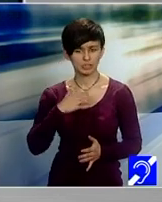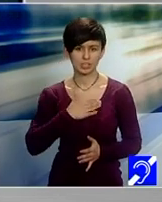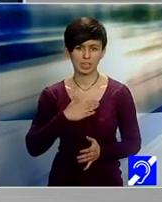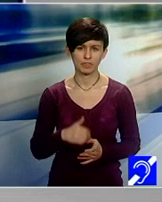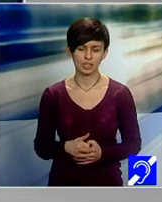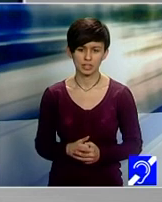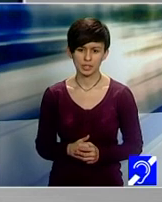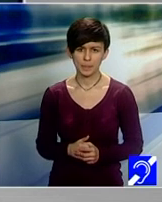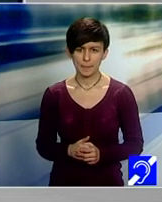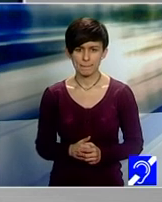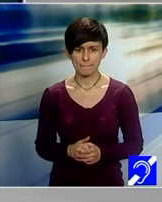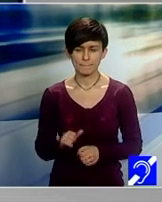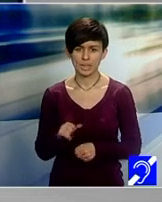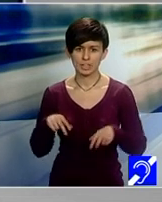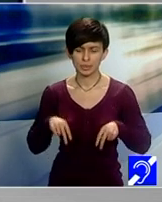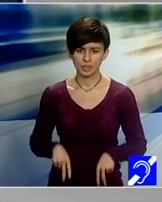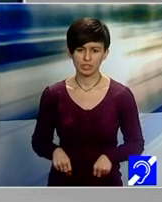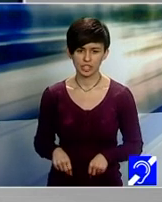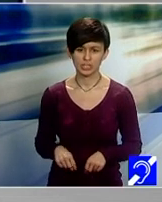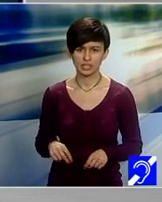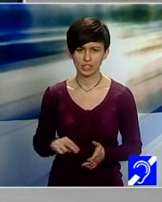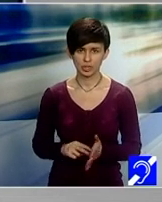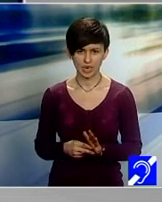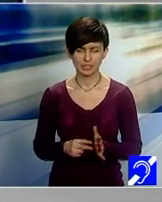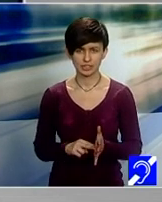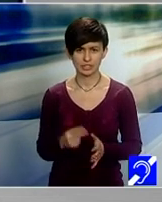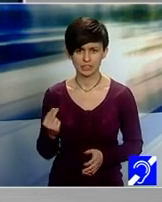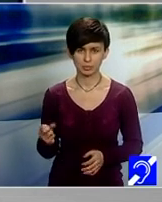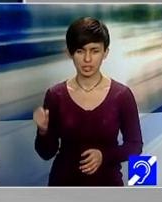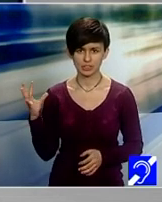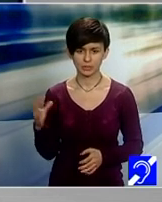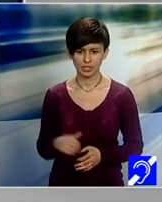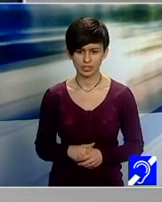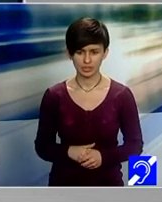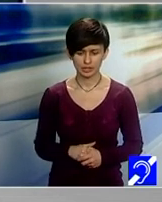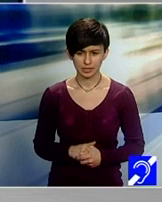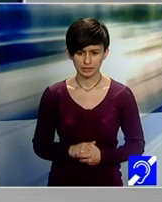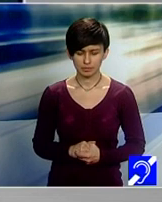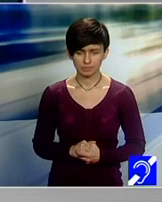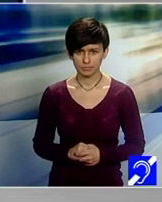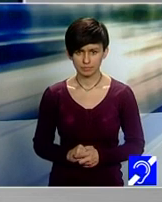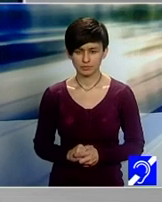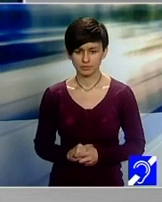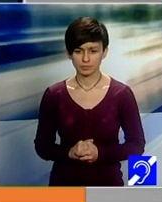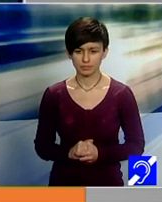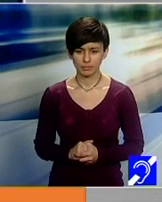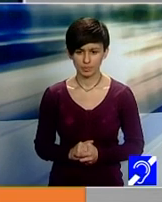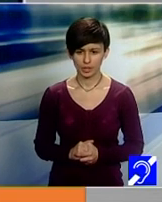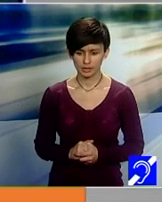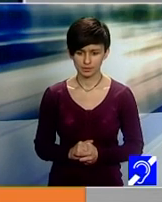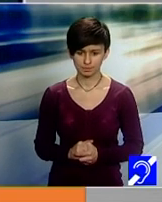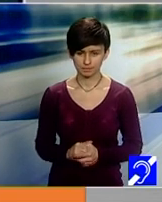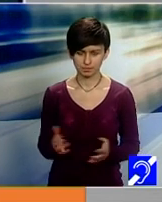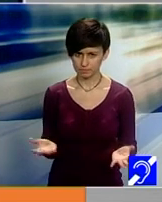Radu Gănescu, președintele Coaliției. Bună ziua! Bună ziua! Bună ziua dumneavoastră și telespectatorilor!